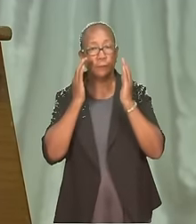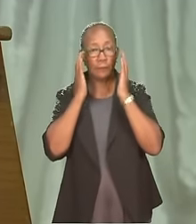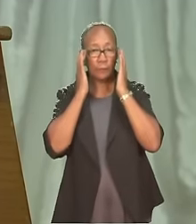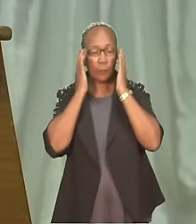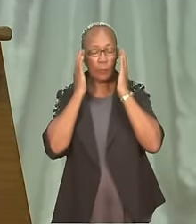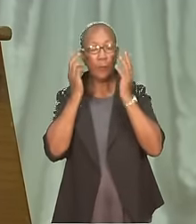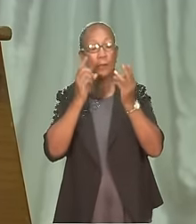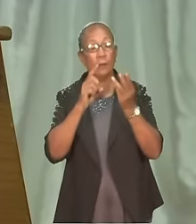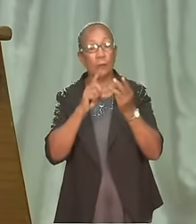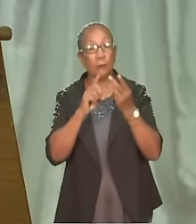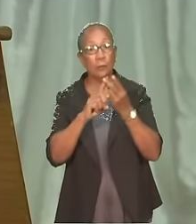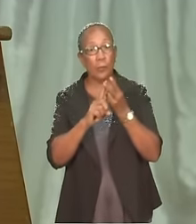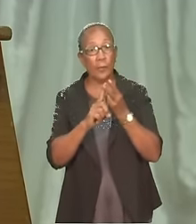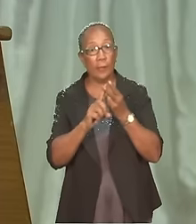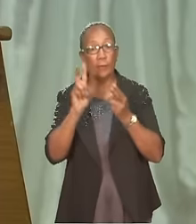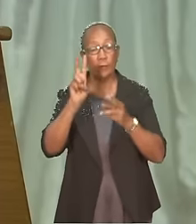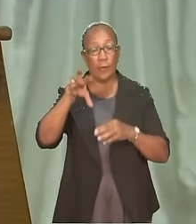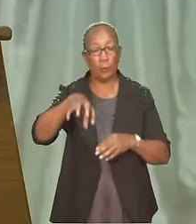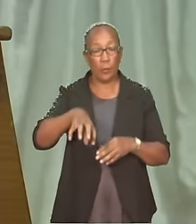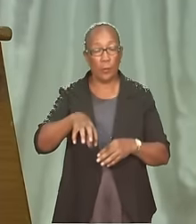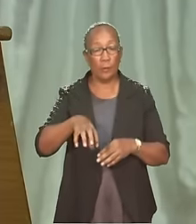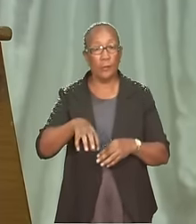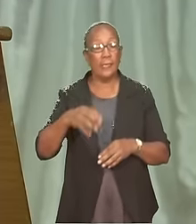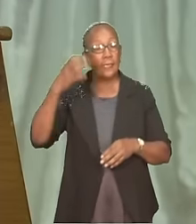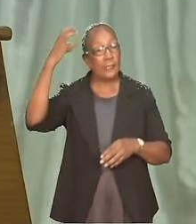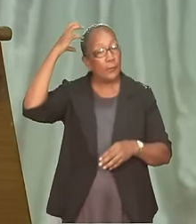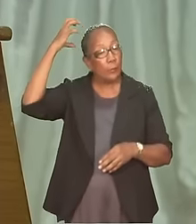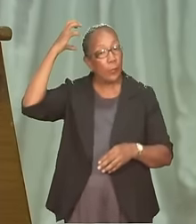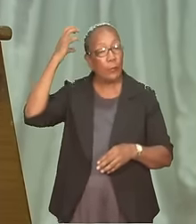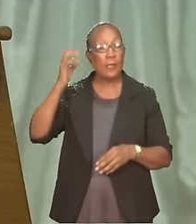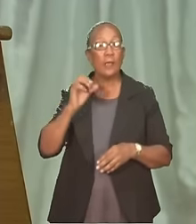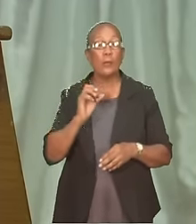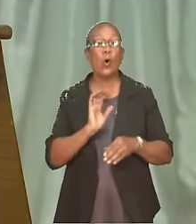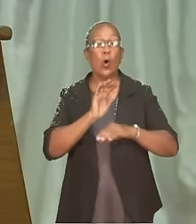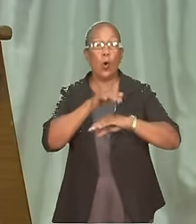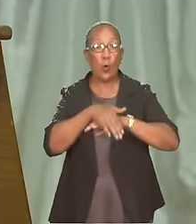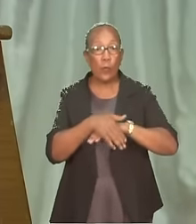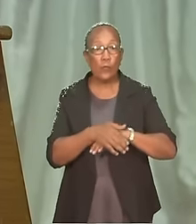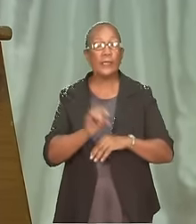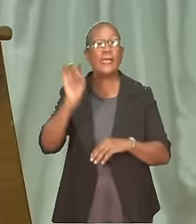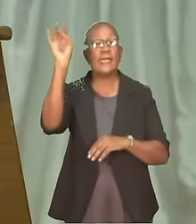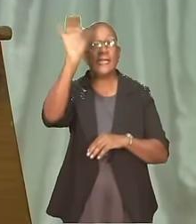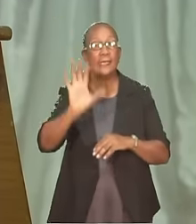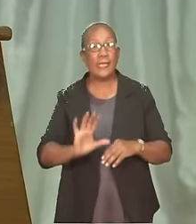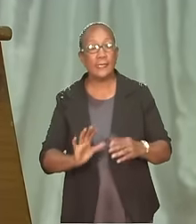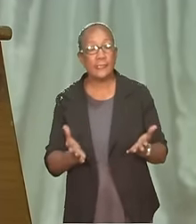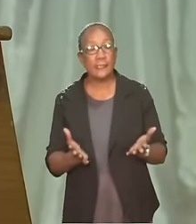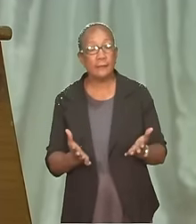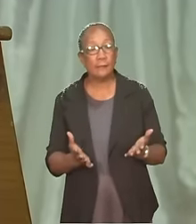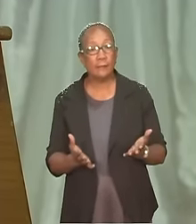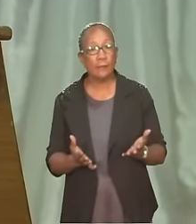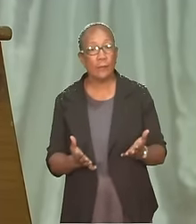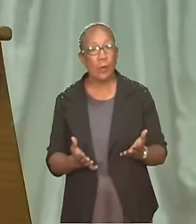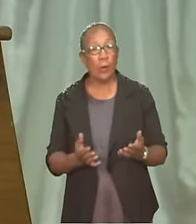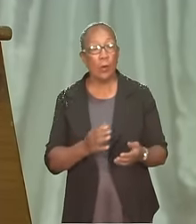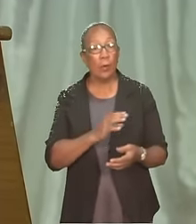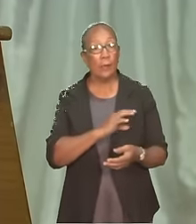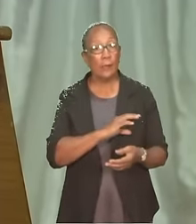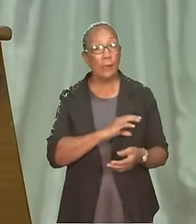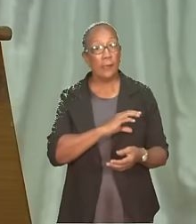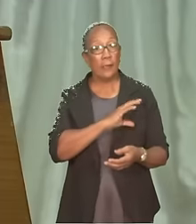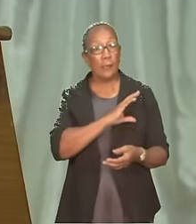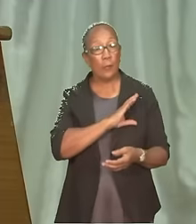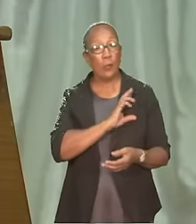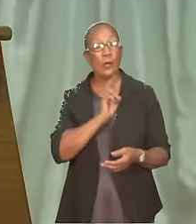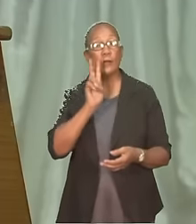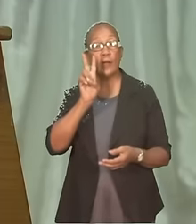Een tweede traject met de vakbond is vraagstuk van de energietarieven. En ook daar, en ik heb die vakbondsleiders